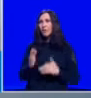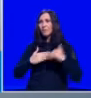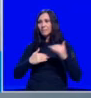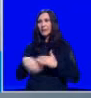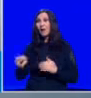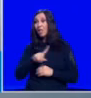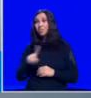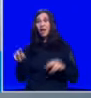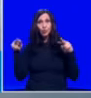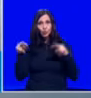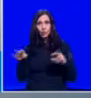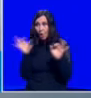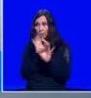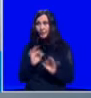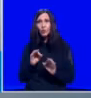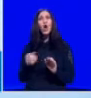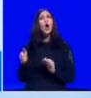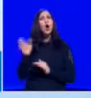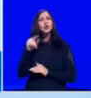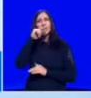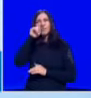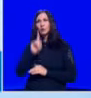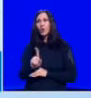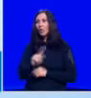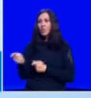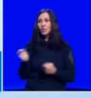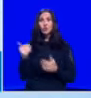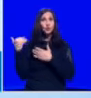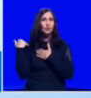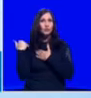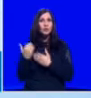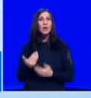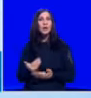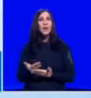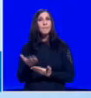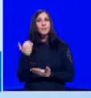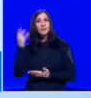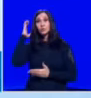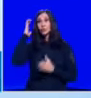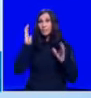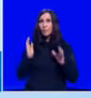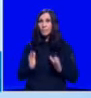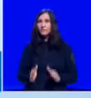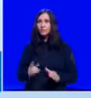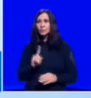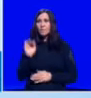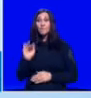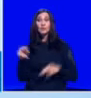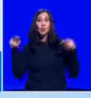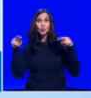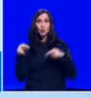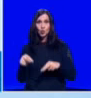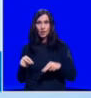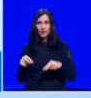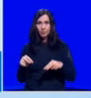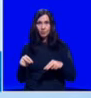практика неконтролирано от никого и още по-важното, което е неносещо отговорност. Преди служебното правителство не беше контролирано